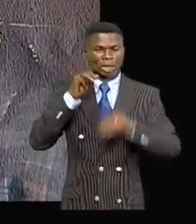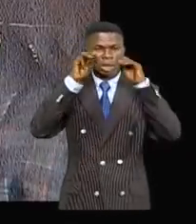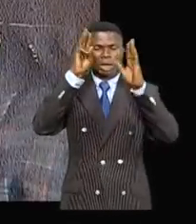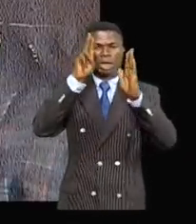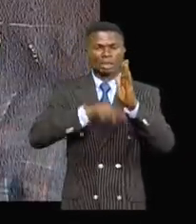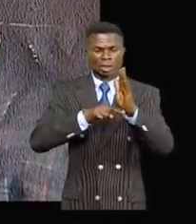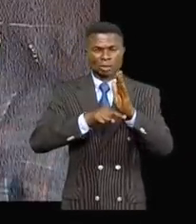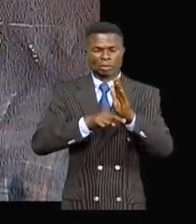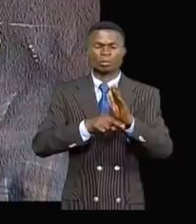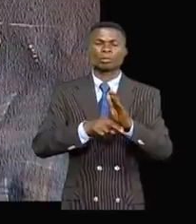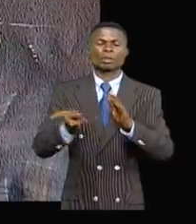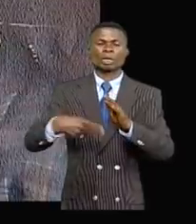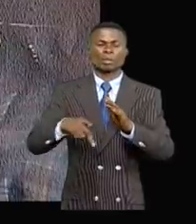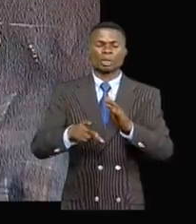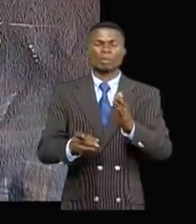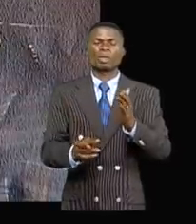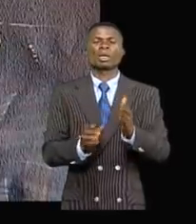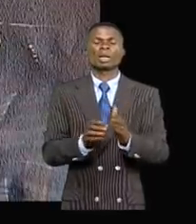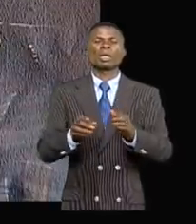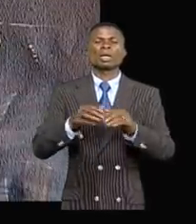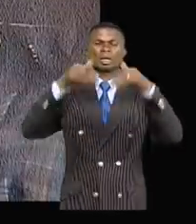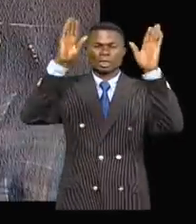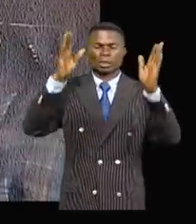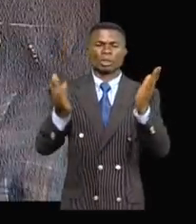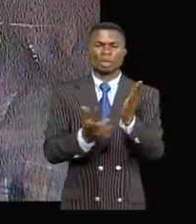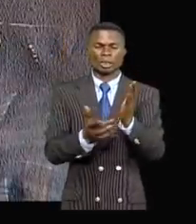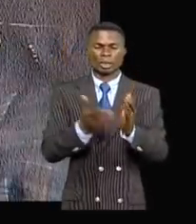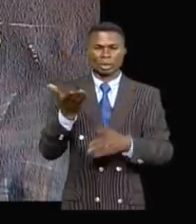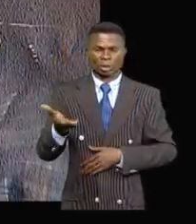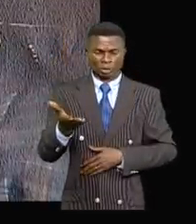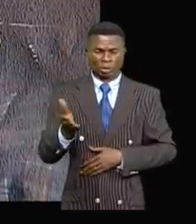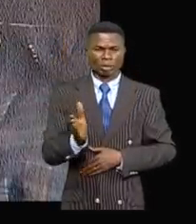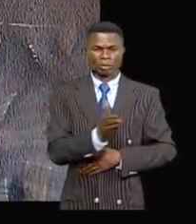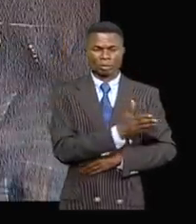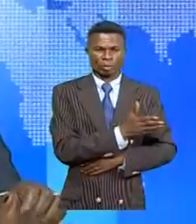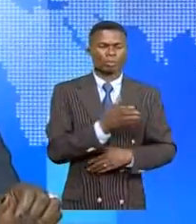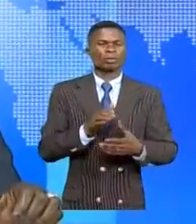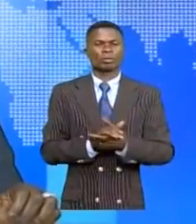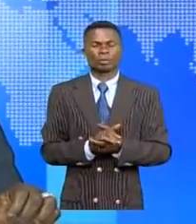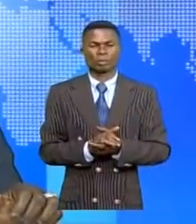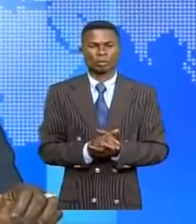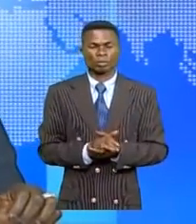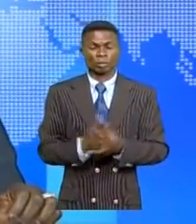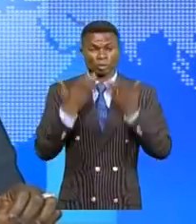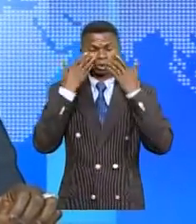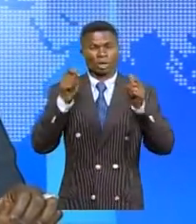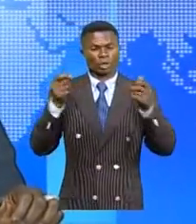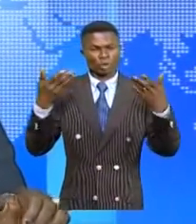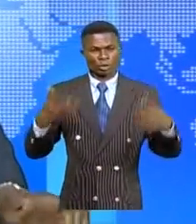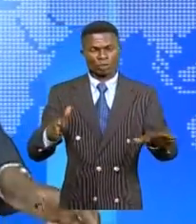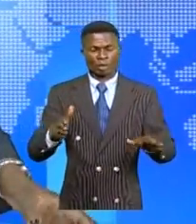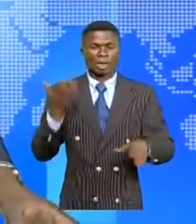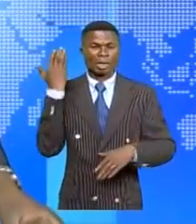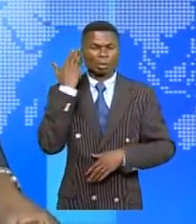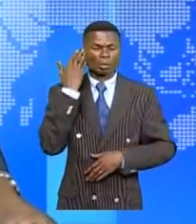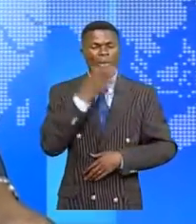Willima, ministre d'État, ministre de l'Enseignement primaire, supérieur et technique. Fin ce journal, mesdames, messieurs.